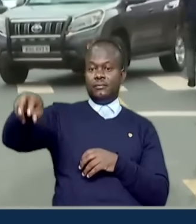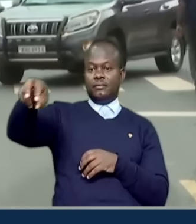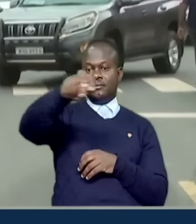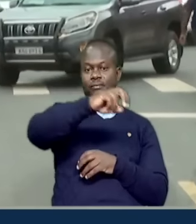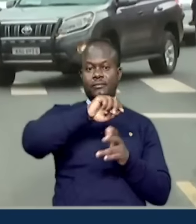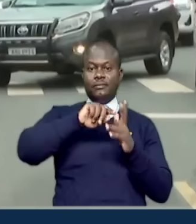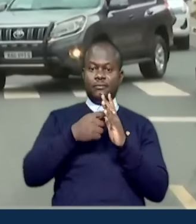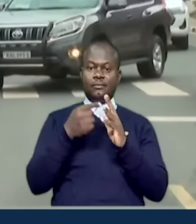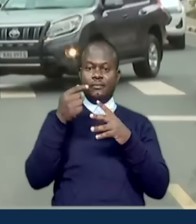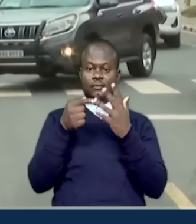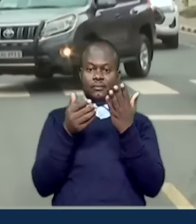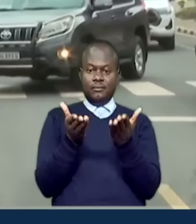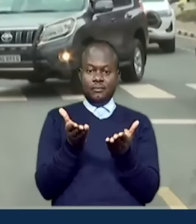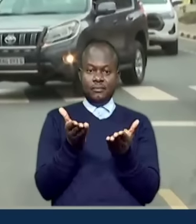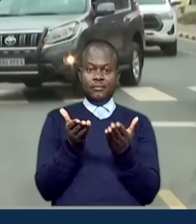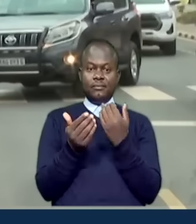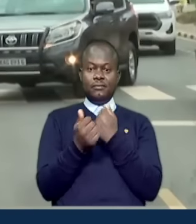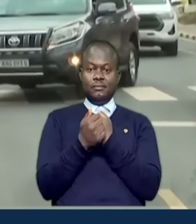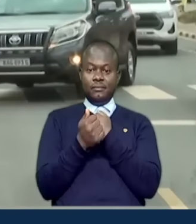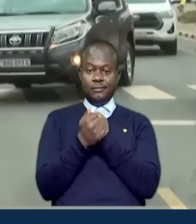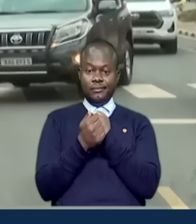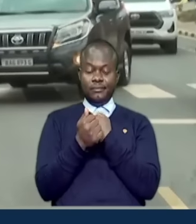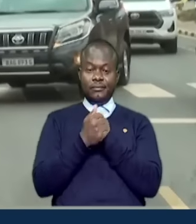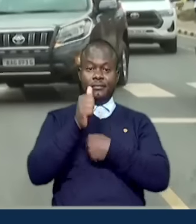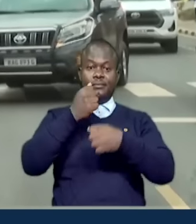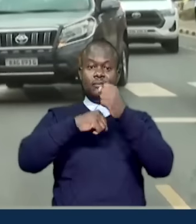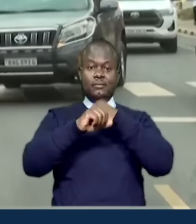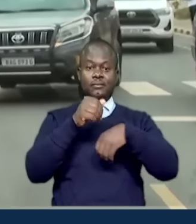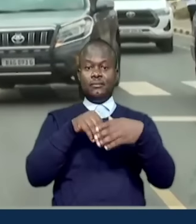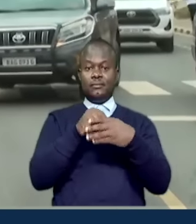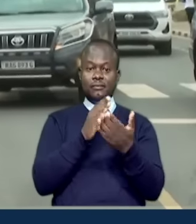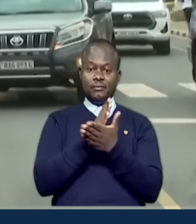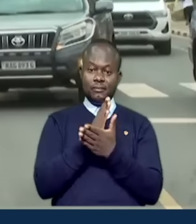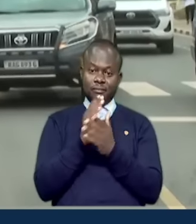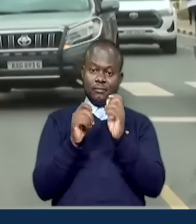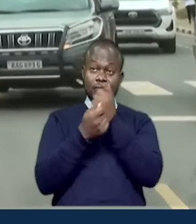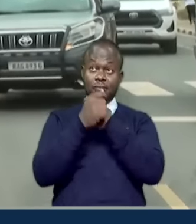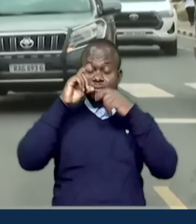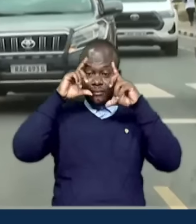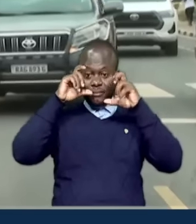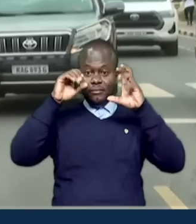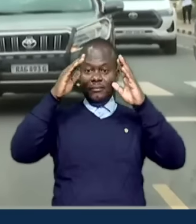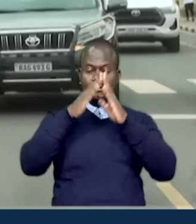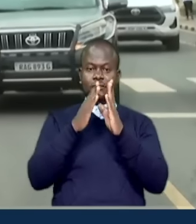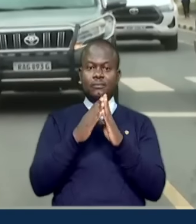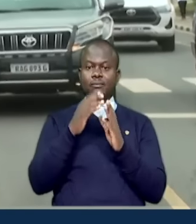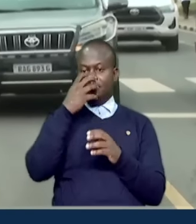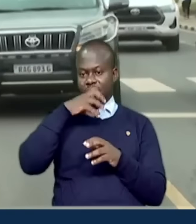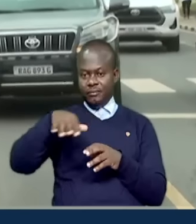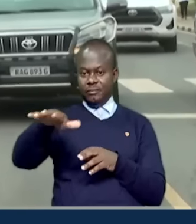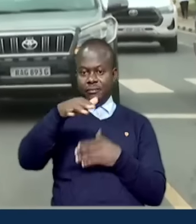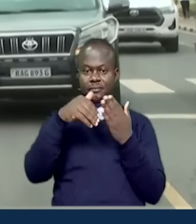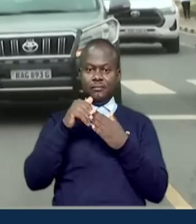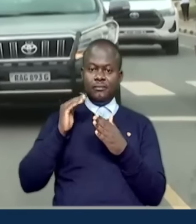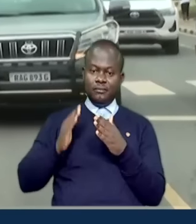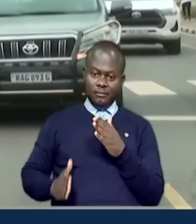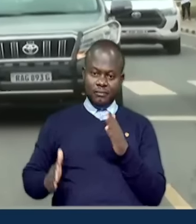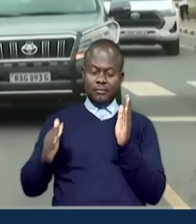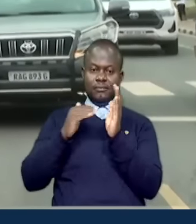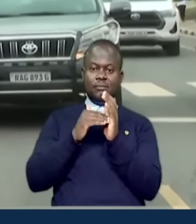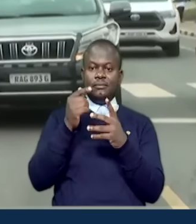na hano I Rubavu ni ibikorwa mu by'ukuri byahinduye isura y'imijyi twavuga Muhanga twavuga Huye